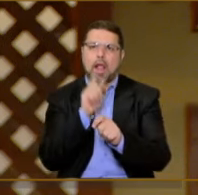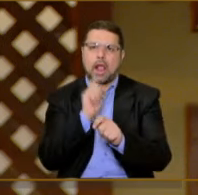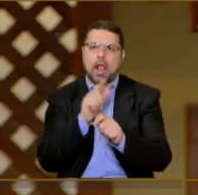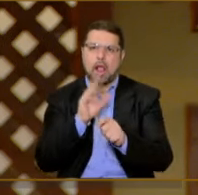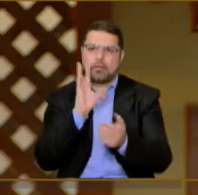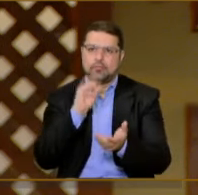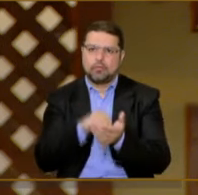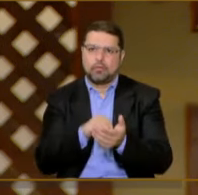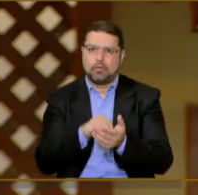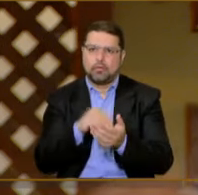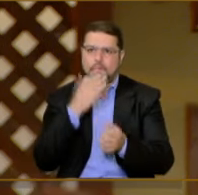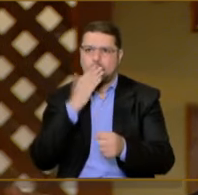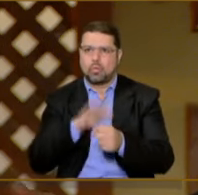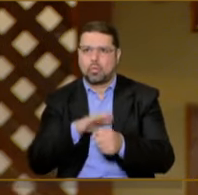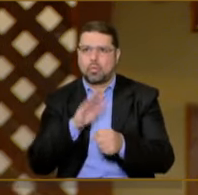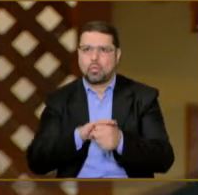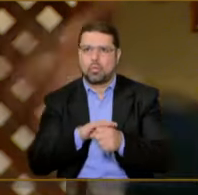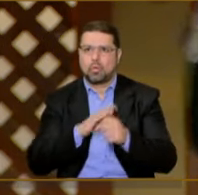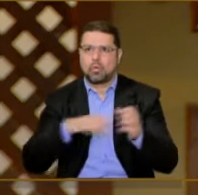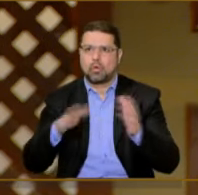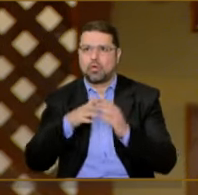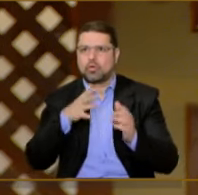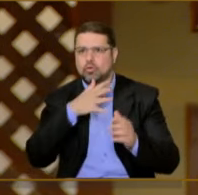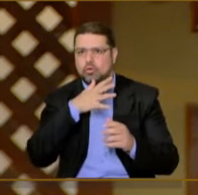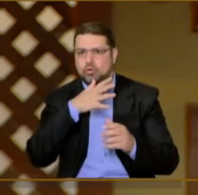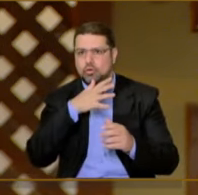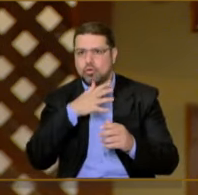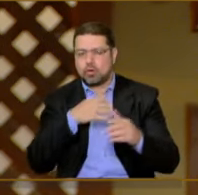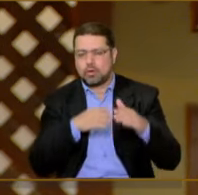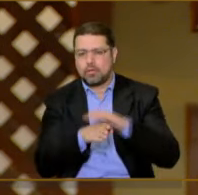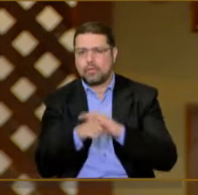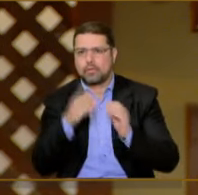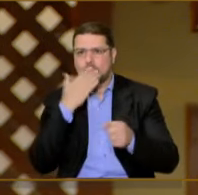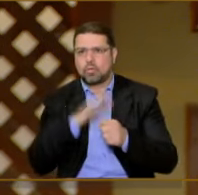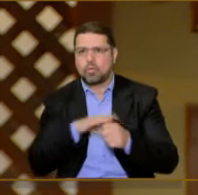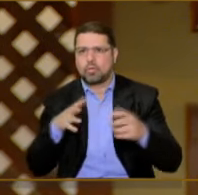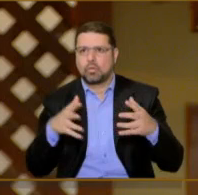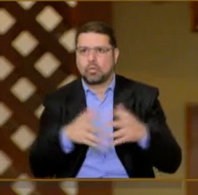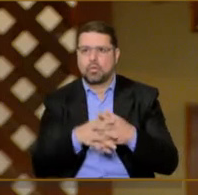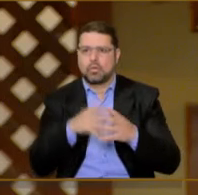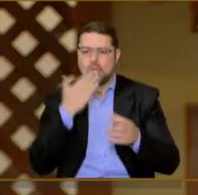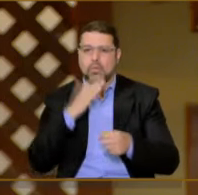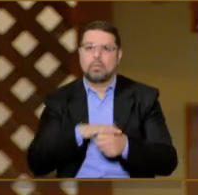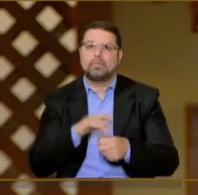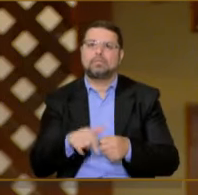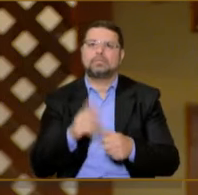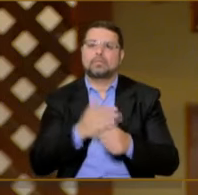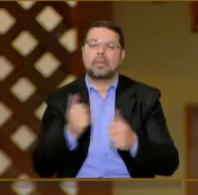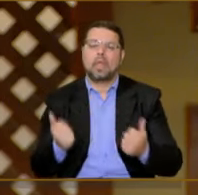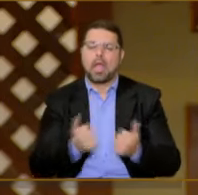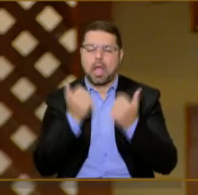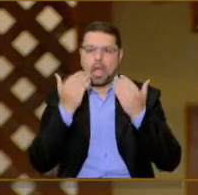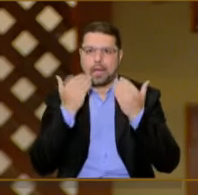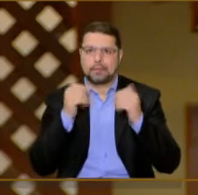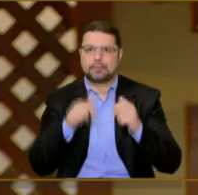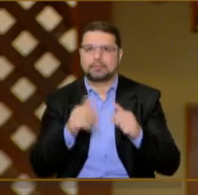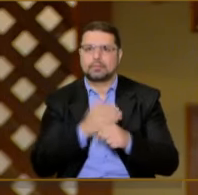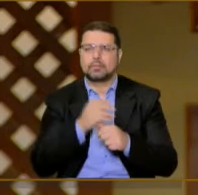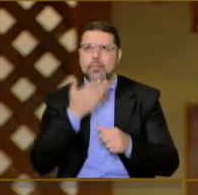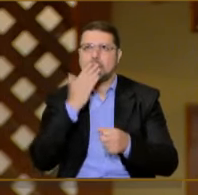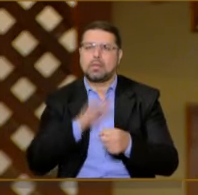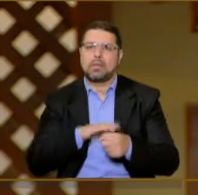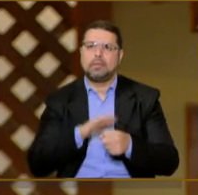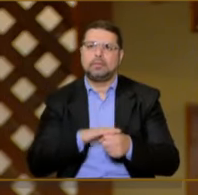هتلاقوا في رمضان كل الشيوخ قاعدين في هنا في في رمضان لاحياء ليال